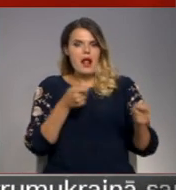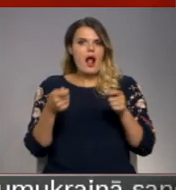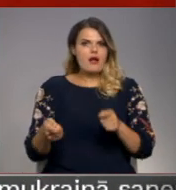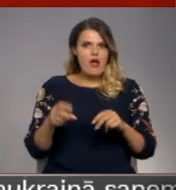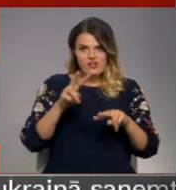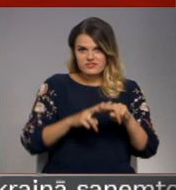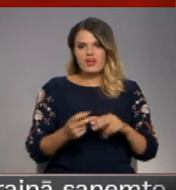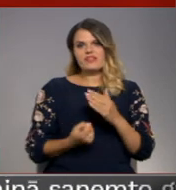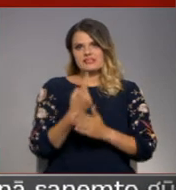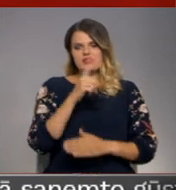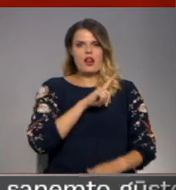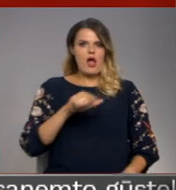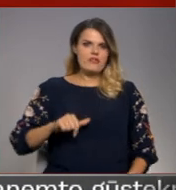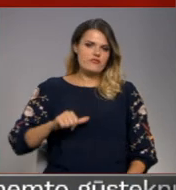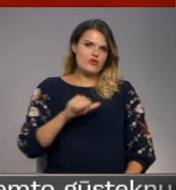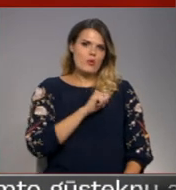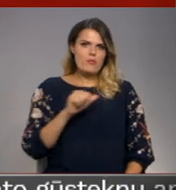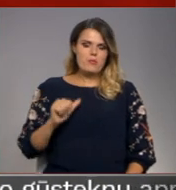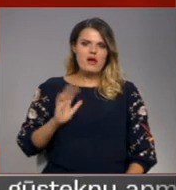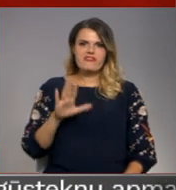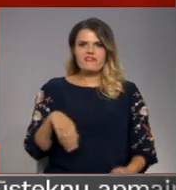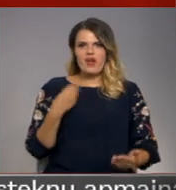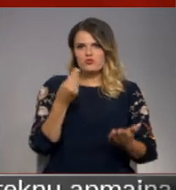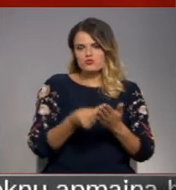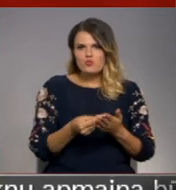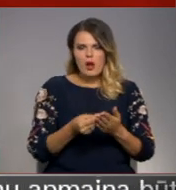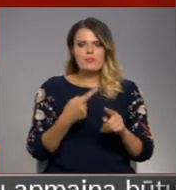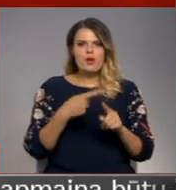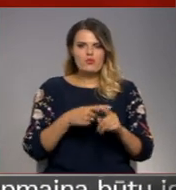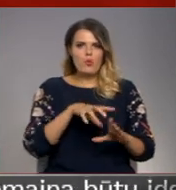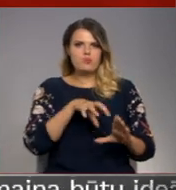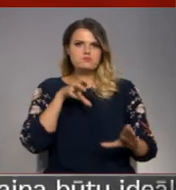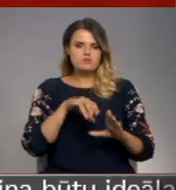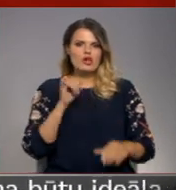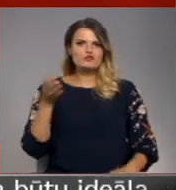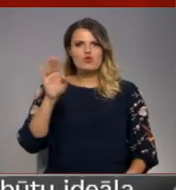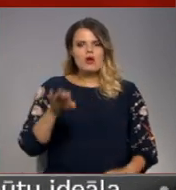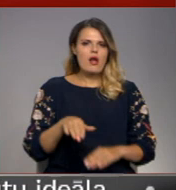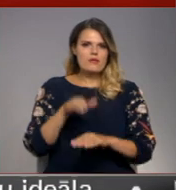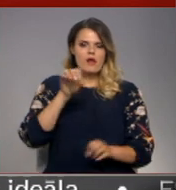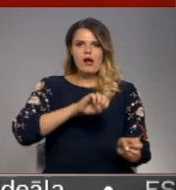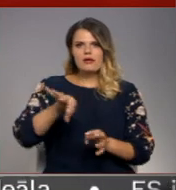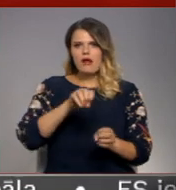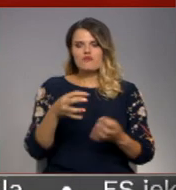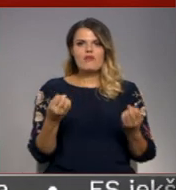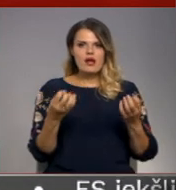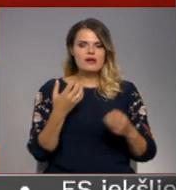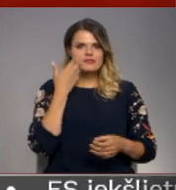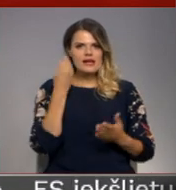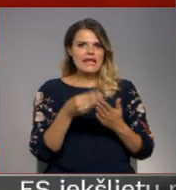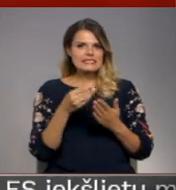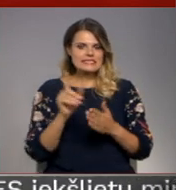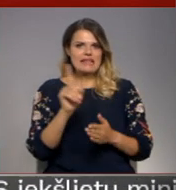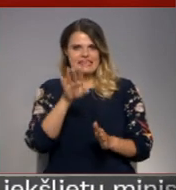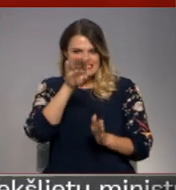dod iespēju Latvijai pašai iegādāties un iepumpēt Inčukalnu krātuvē gāzi, tad, kad cena ir